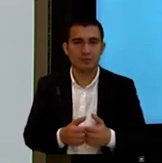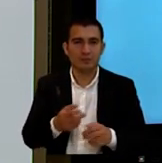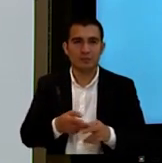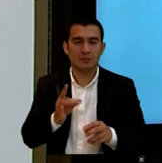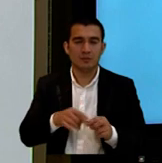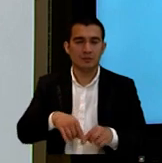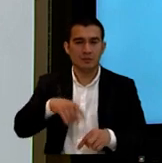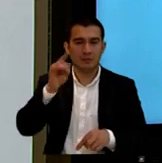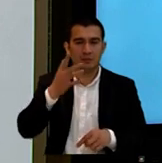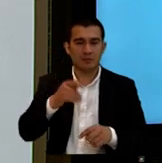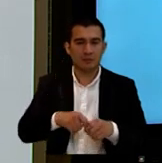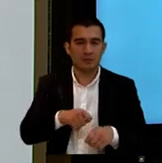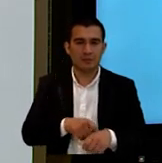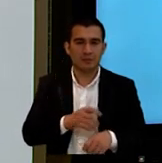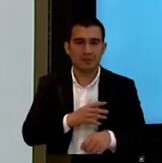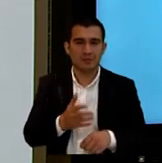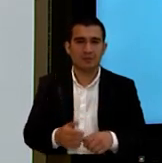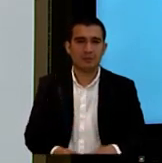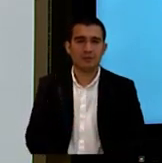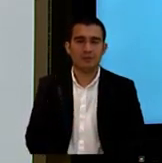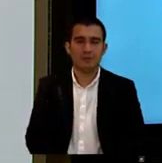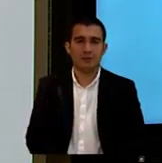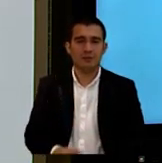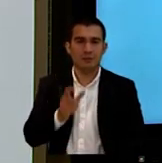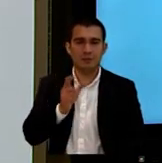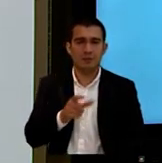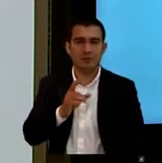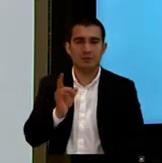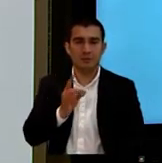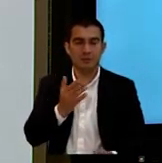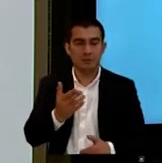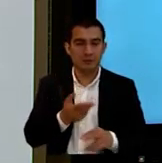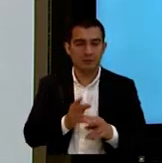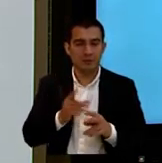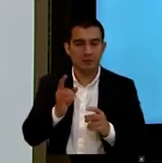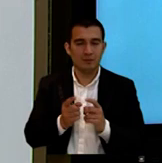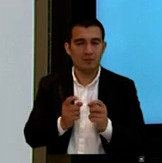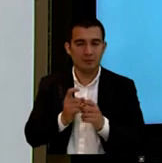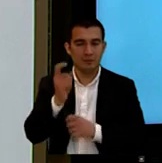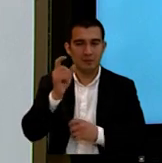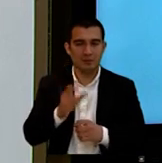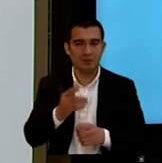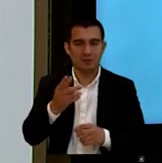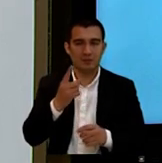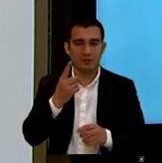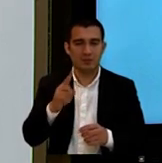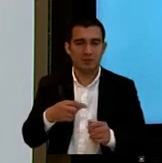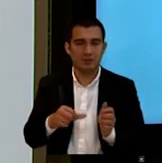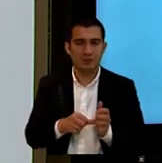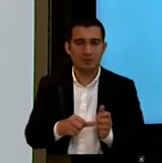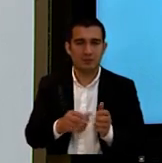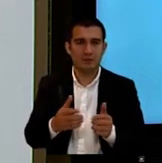ustunning balandligini 5 metr deb belgilab olamiz. Odamning bo'yi 1.6 metr.